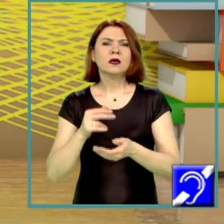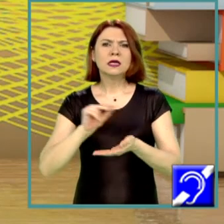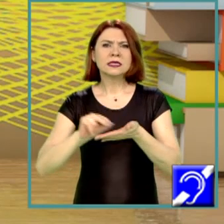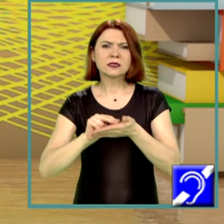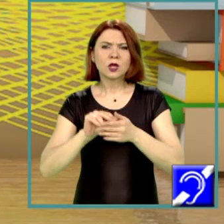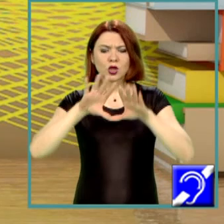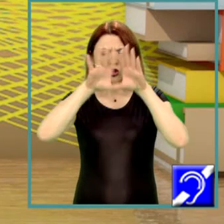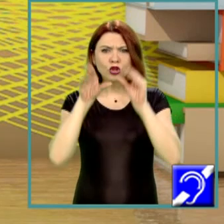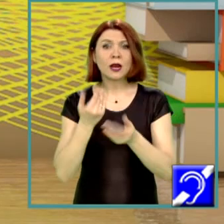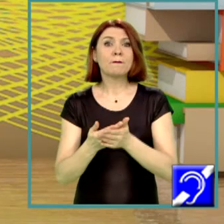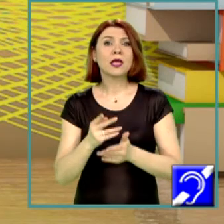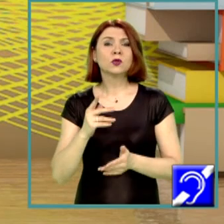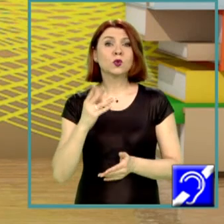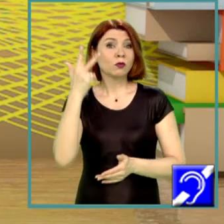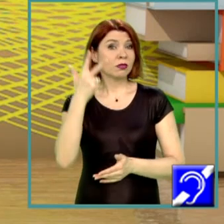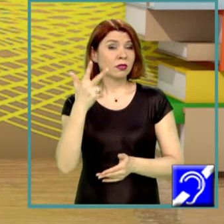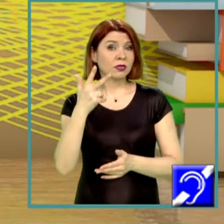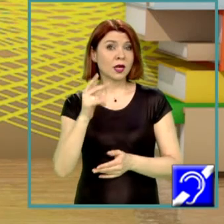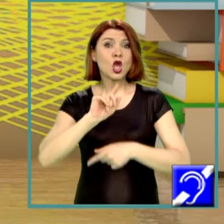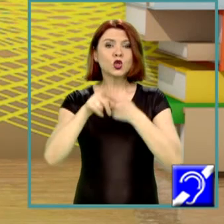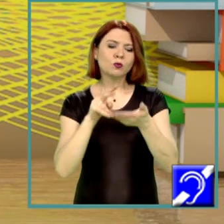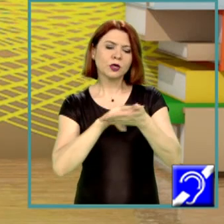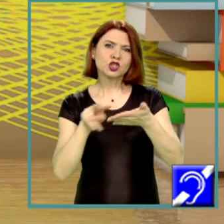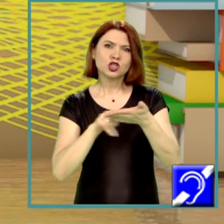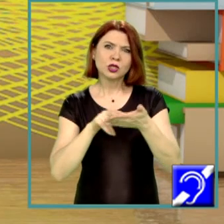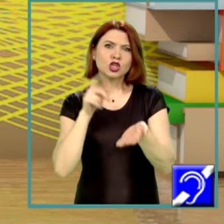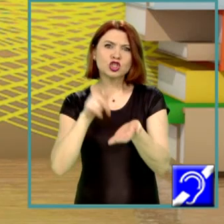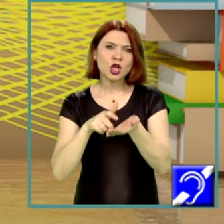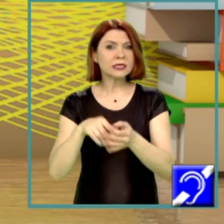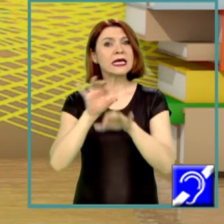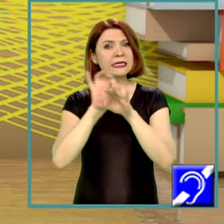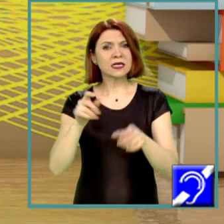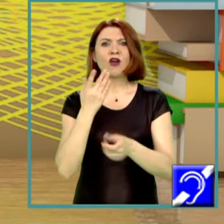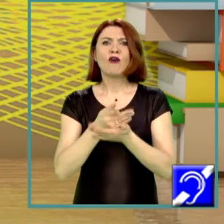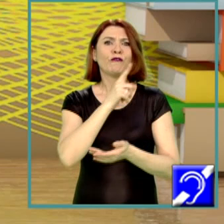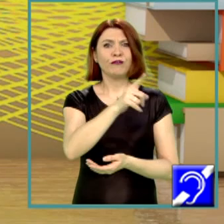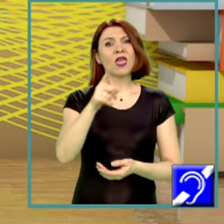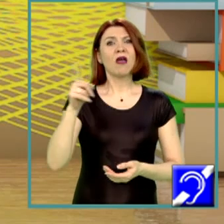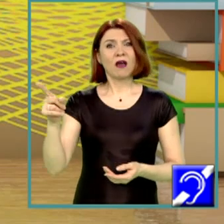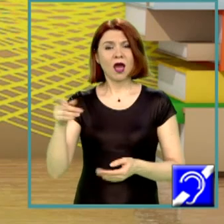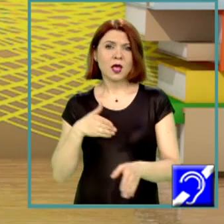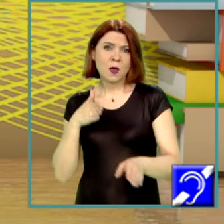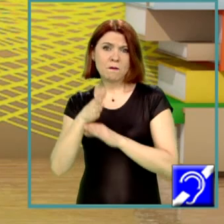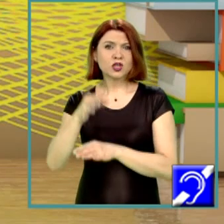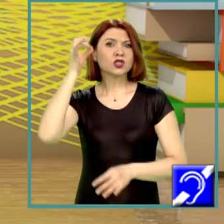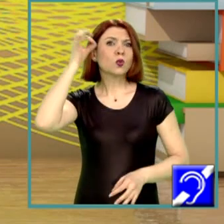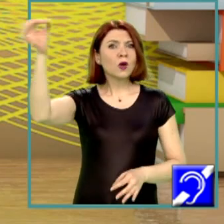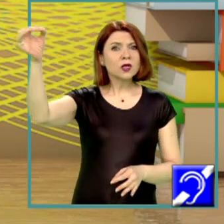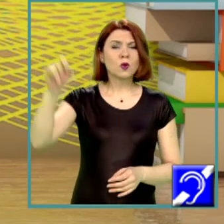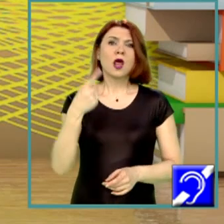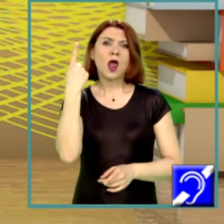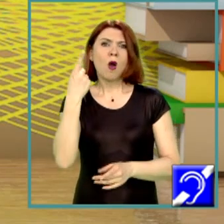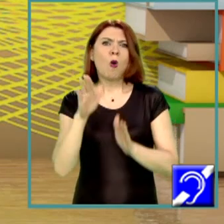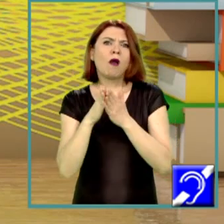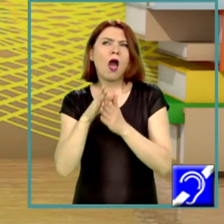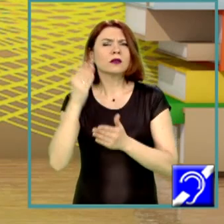pentru subiectul al treilea după citirea enunțului Bineînțeles că fiecare dintre voi vă duceți cu gândul la una dintre